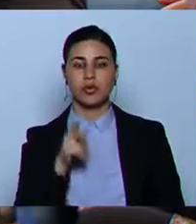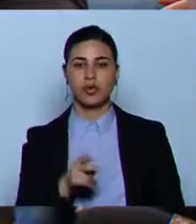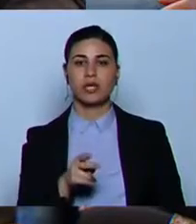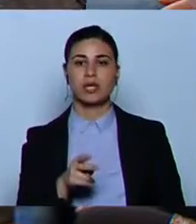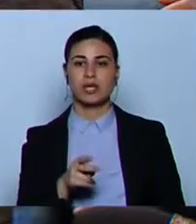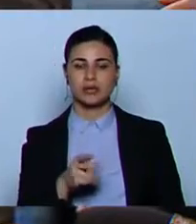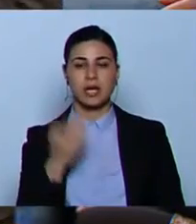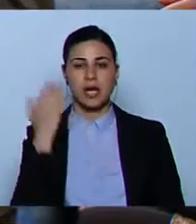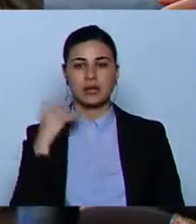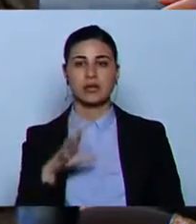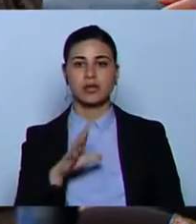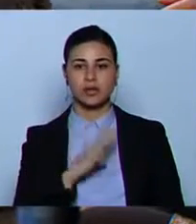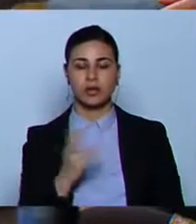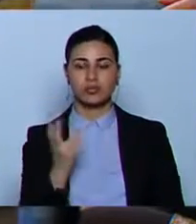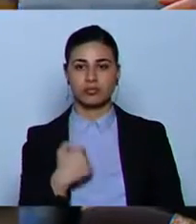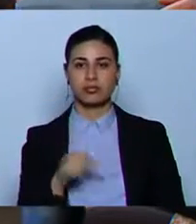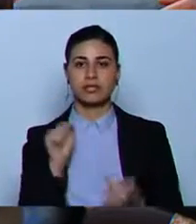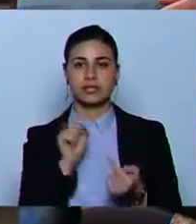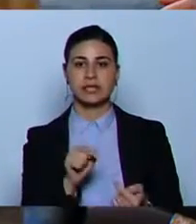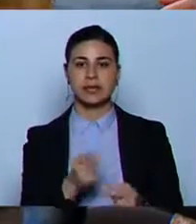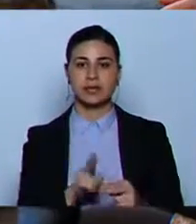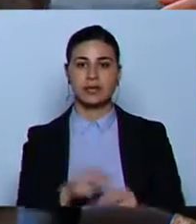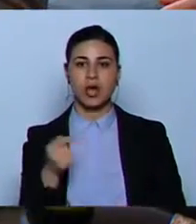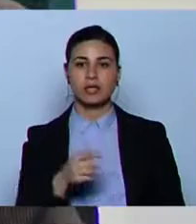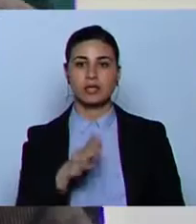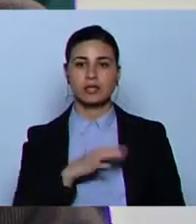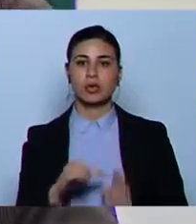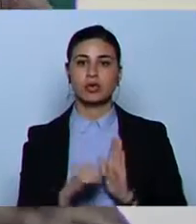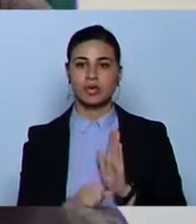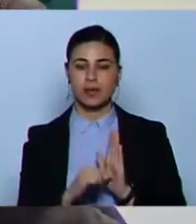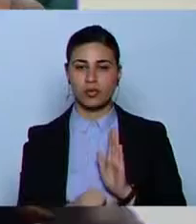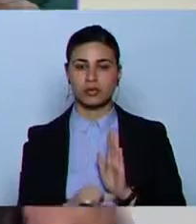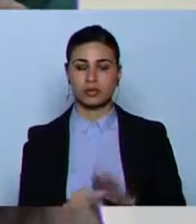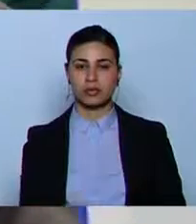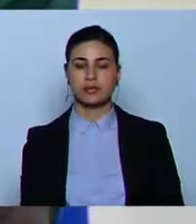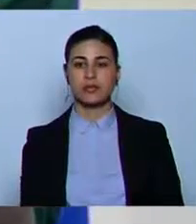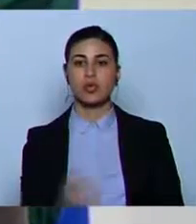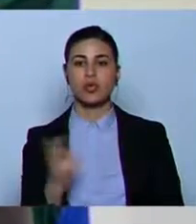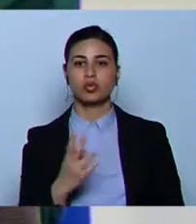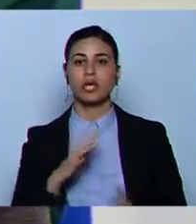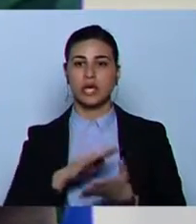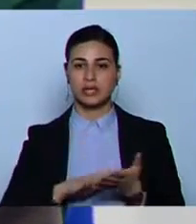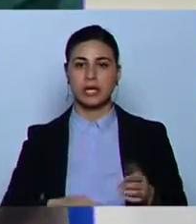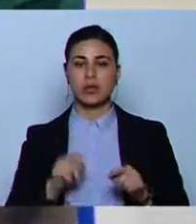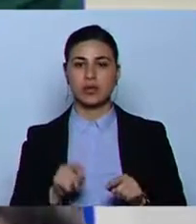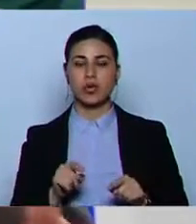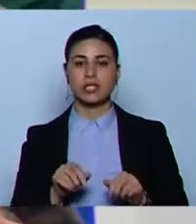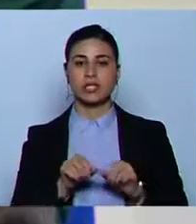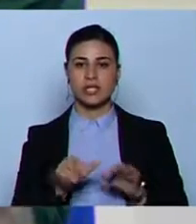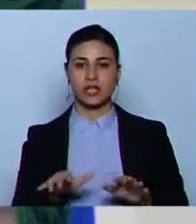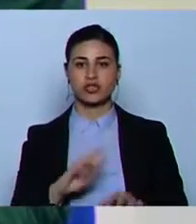2006-ში წინააღმდეგი ვიყავი მე პირადად იმის რომ 1000 გახდა 60 უნდა გაგძელებულიყო ეს დაშლა